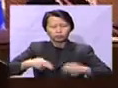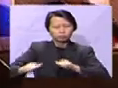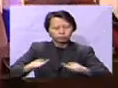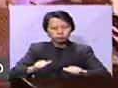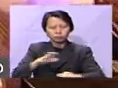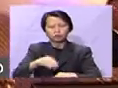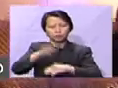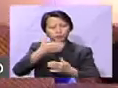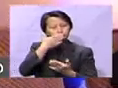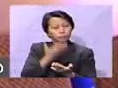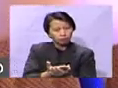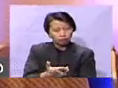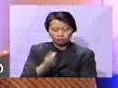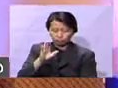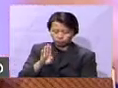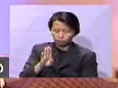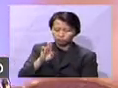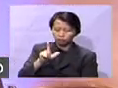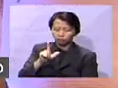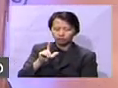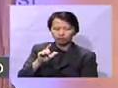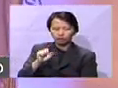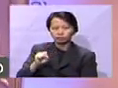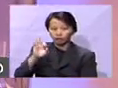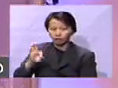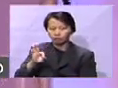lebih bermanfaat. BLFS akan dilancarkan